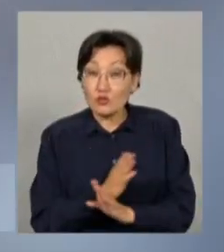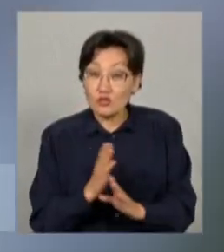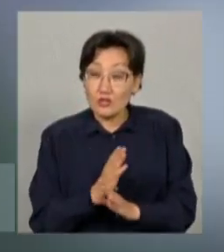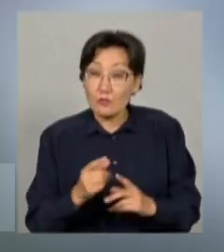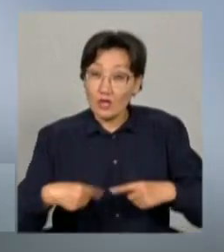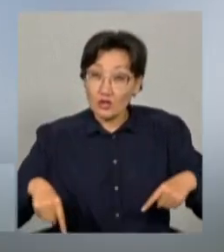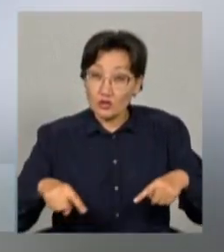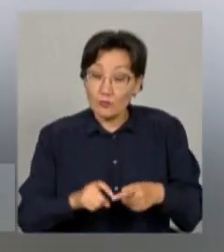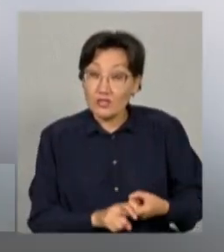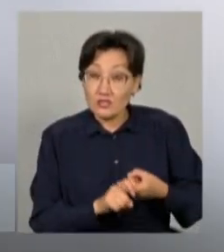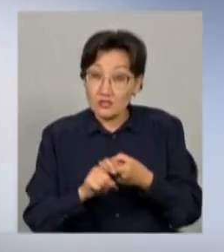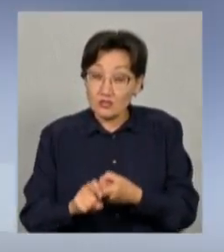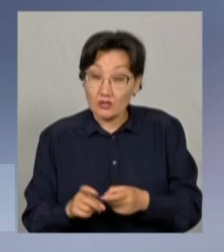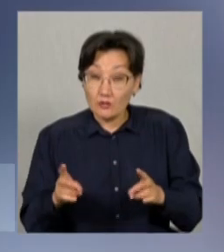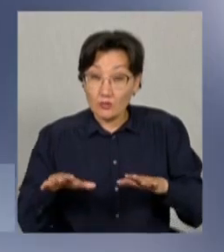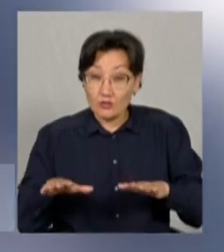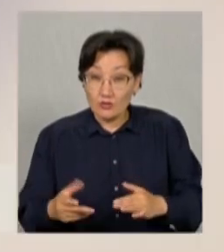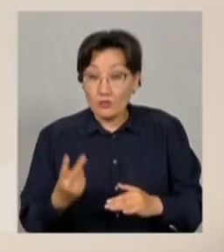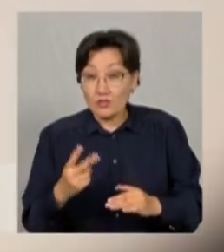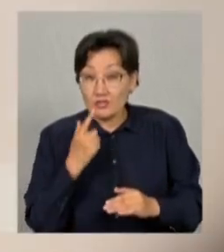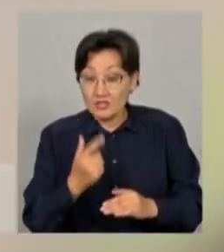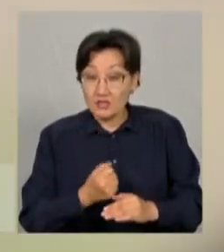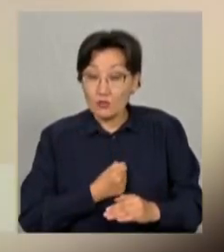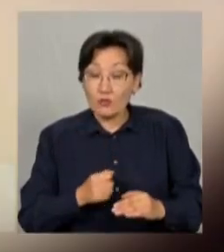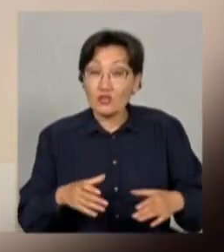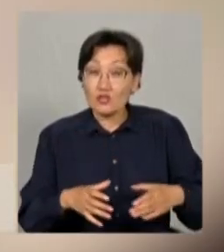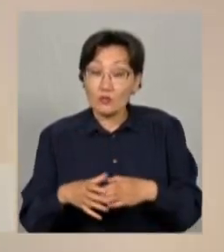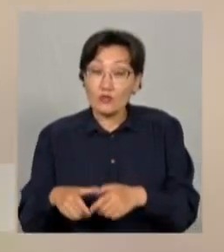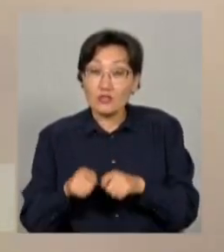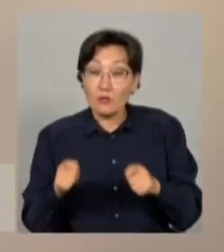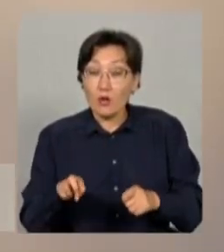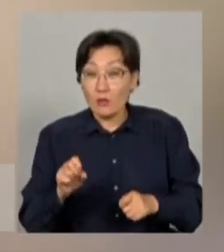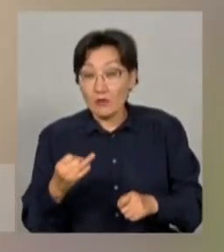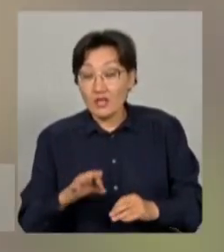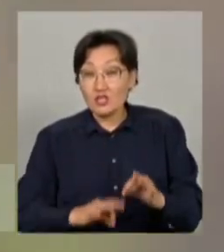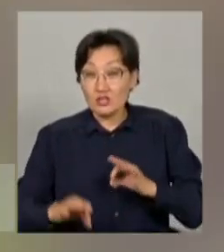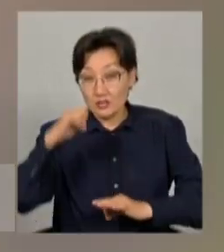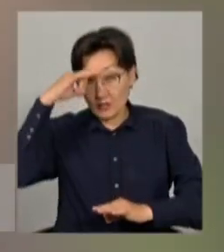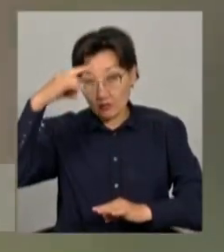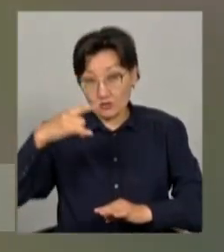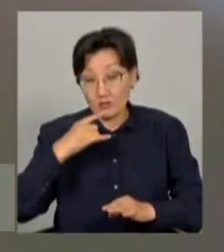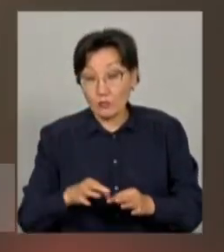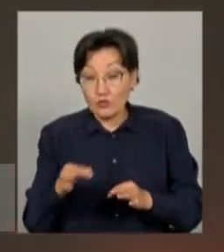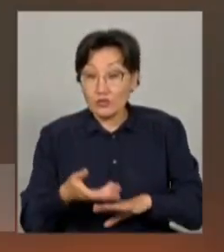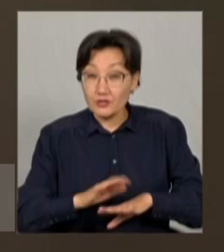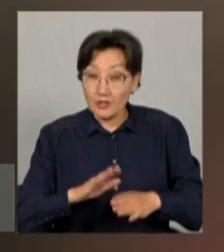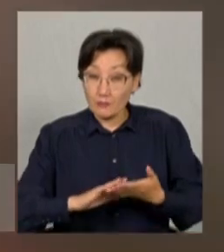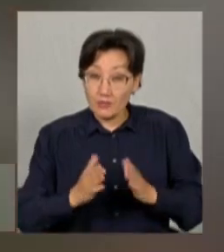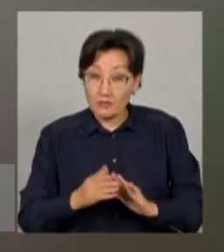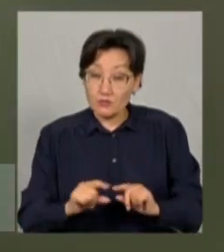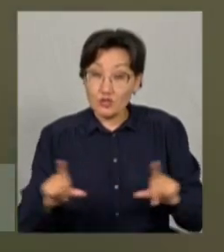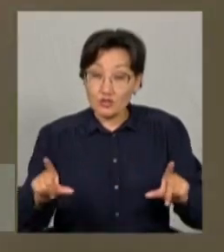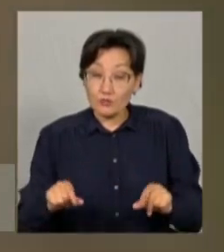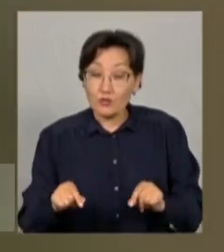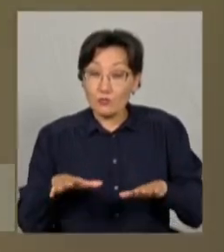қорығына қарай тараған. Қазір оқиға орнында 2 әскери алаң құрылып, Абай және Шығыс Қазақстан облысының төтенше жағдайлар